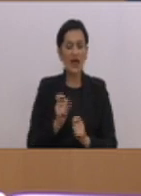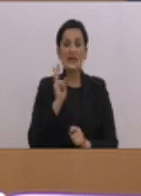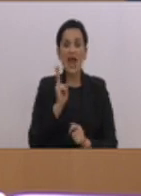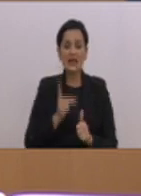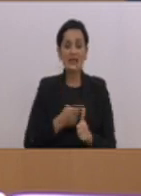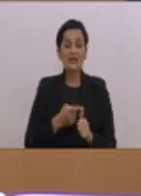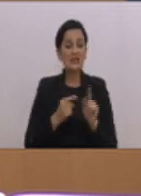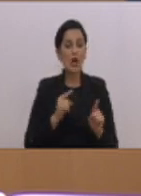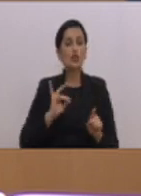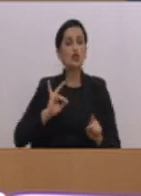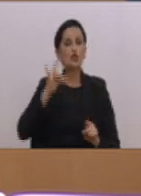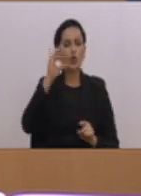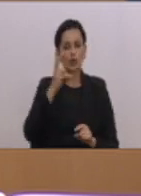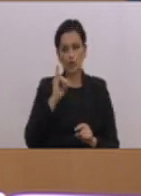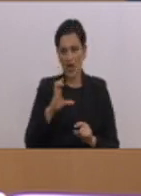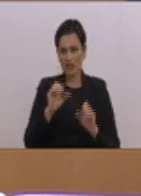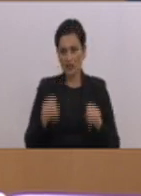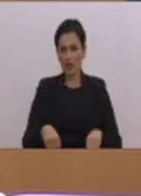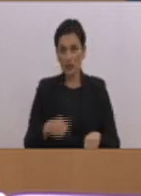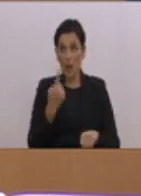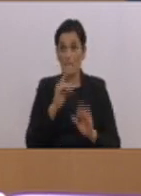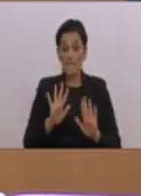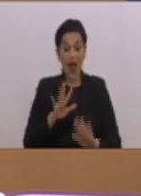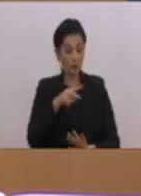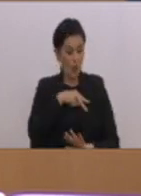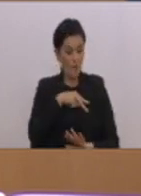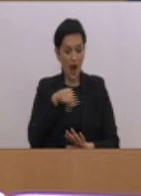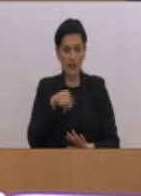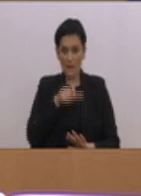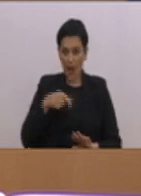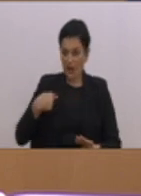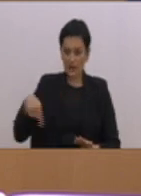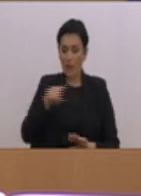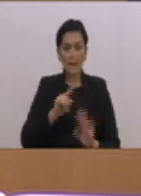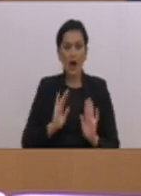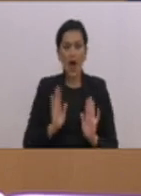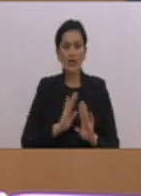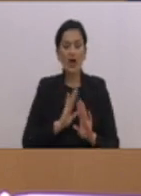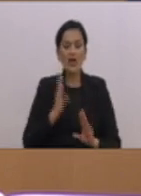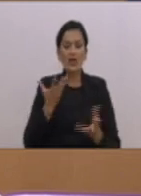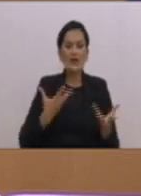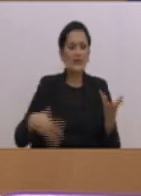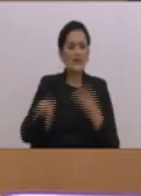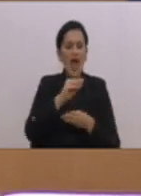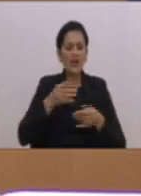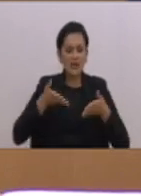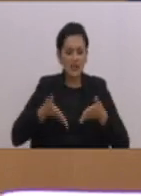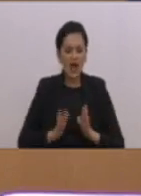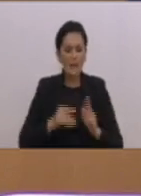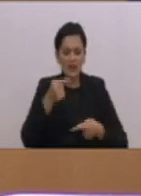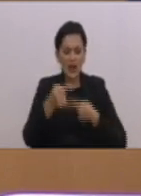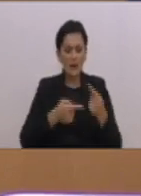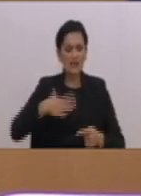statusii არის ისტორიული შანსი და შესაძლებლობა, არა მარტო პარლამენტისთვის და აქ ყოფილი ადამიანებისთვის, არამედ ყველა დაბადებული თაობისთვის